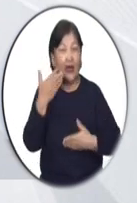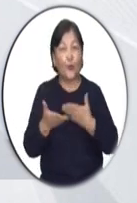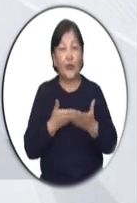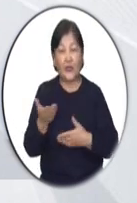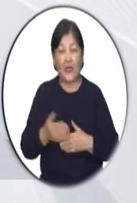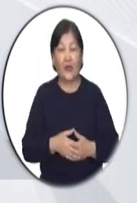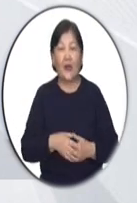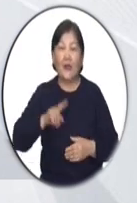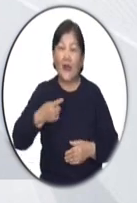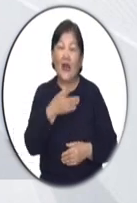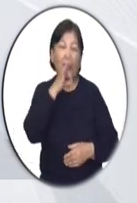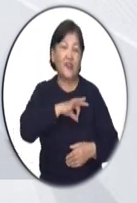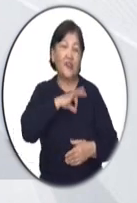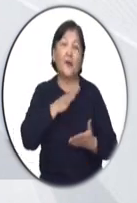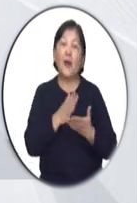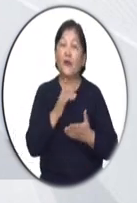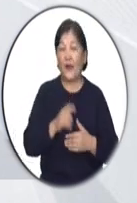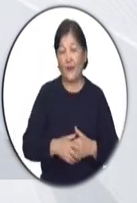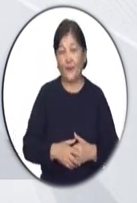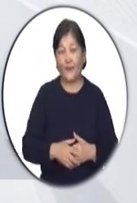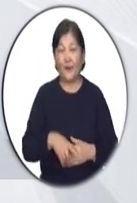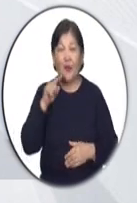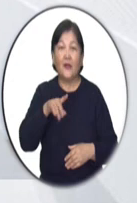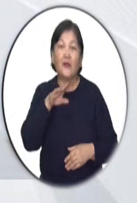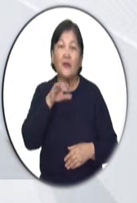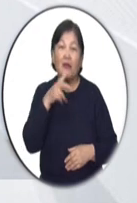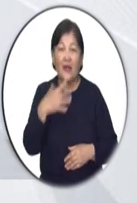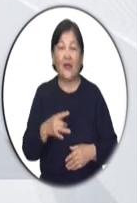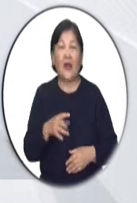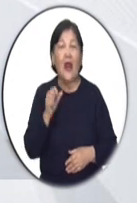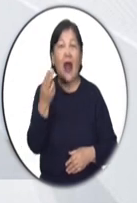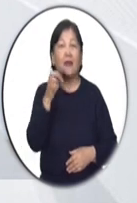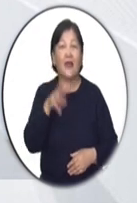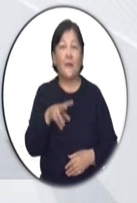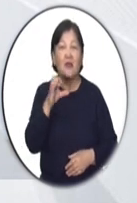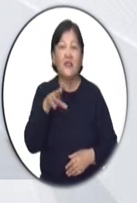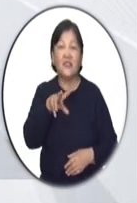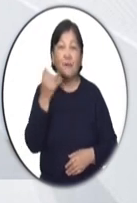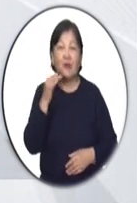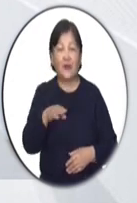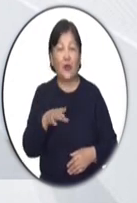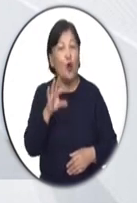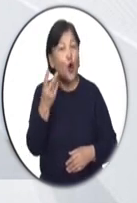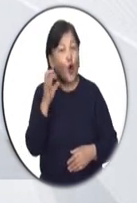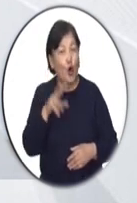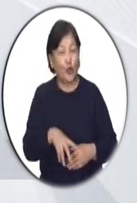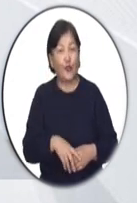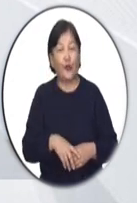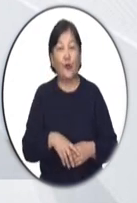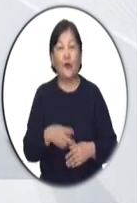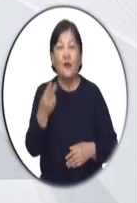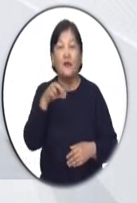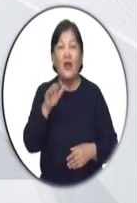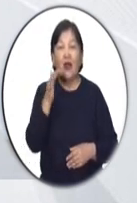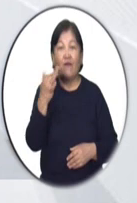тасалтыг ажиллая. За гадаад худалдаа нь яагаад ашигтай байдаг вэ? За энэ талаар Адам Смитийн туйлын